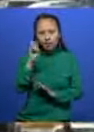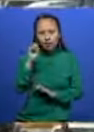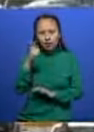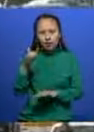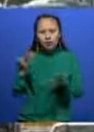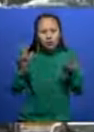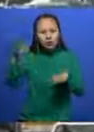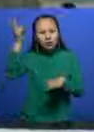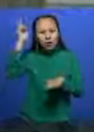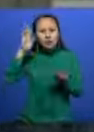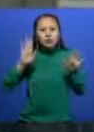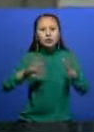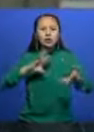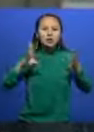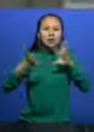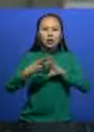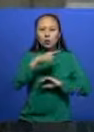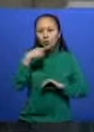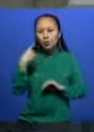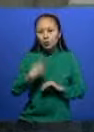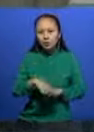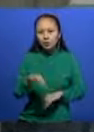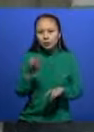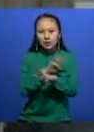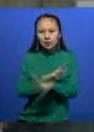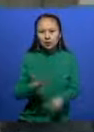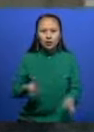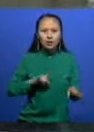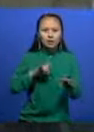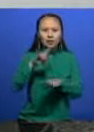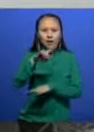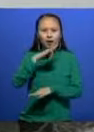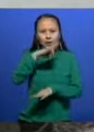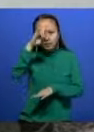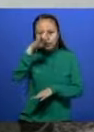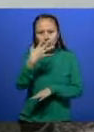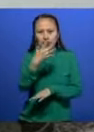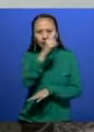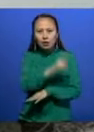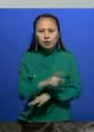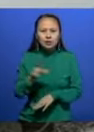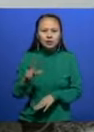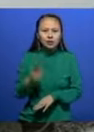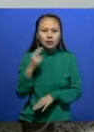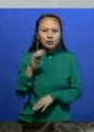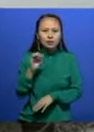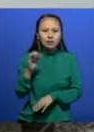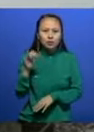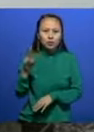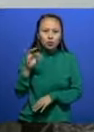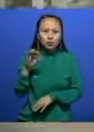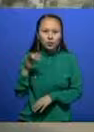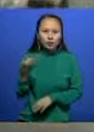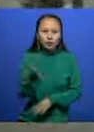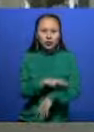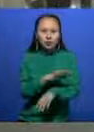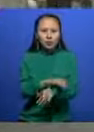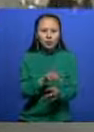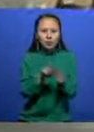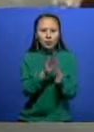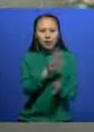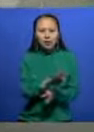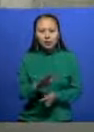Қазақстанның Омандағы елшілігінің қолдауымен ресейлік төтенше жағдайлар министрлігінің ұшағы арқылы Қазақстанның 5 азаматы Дастан Оспанов